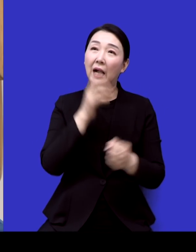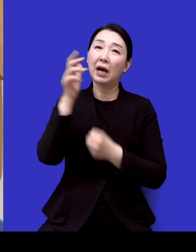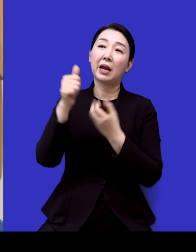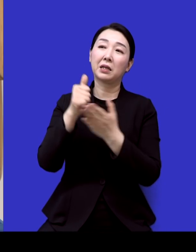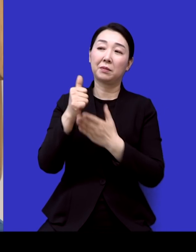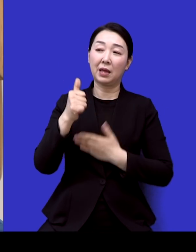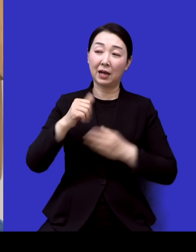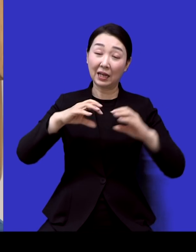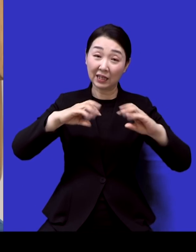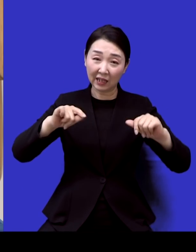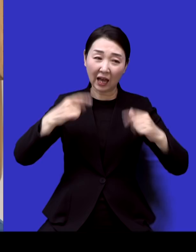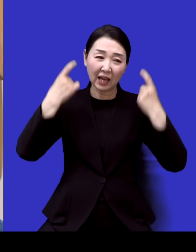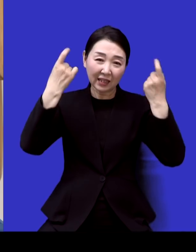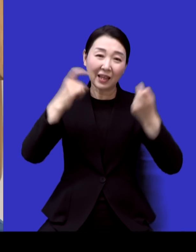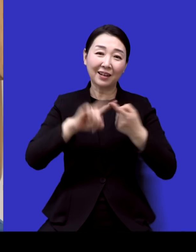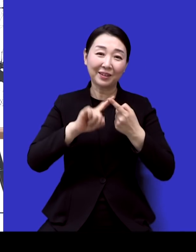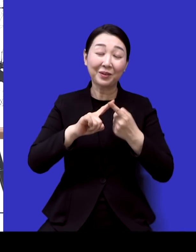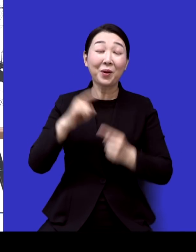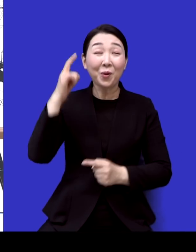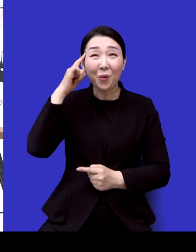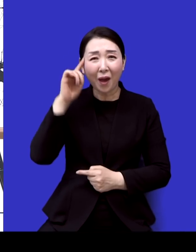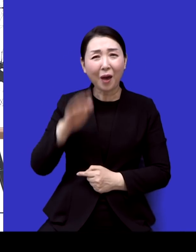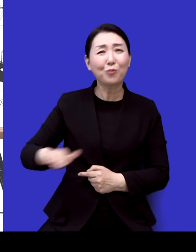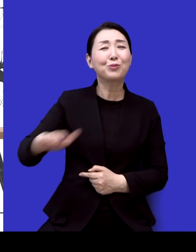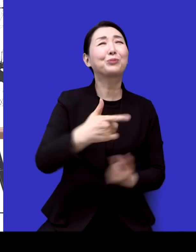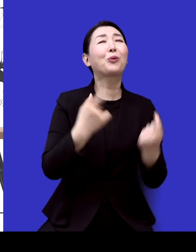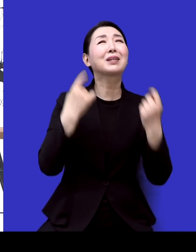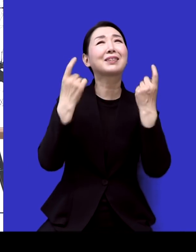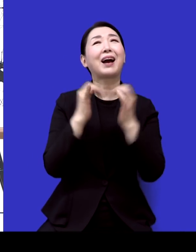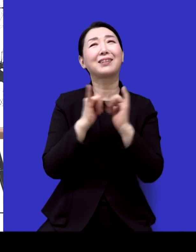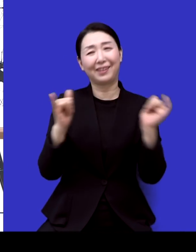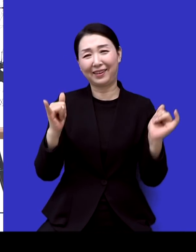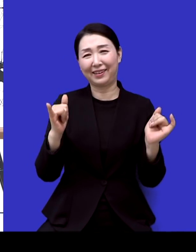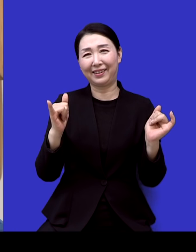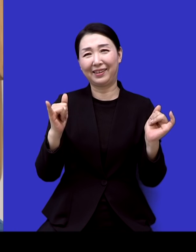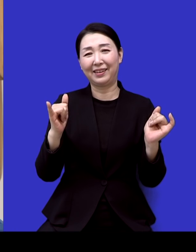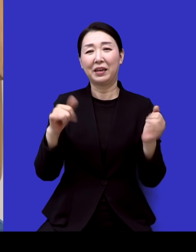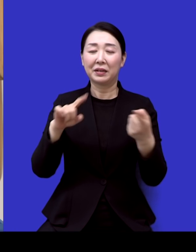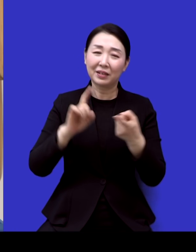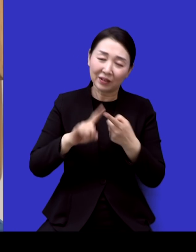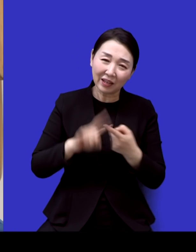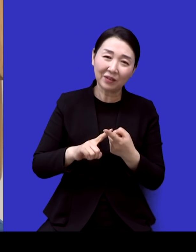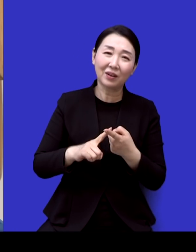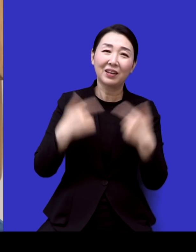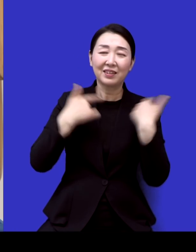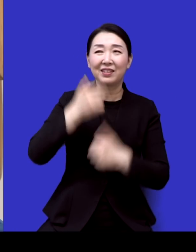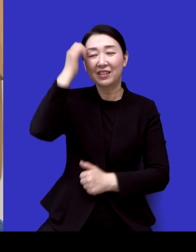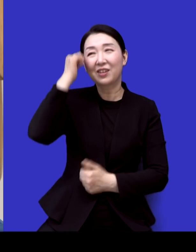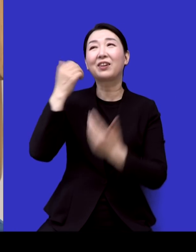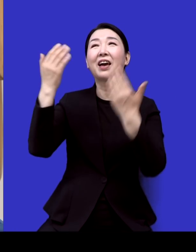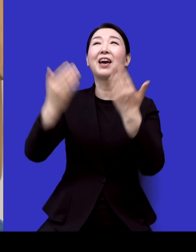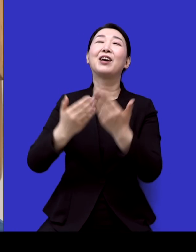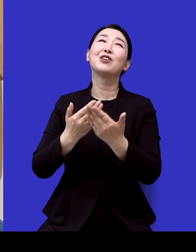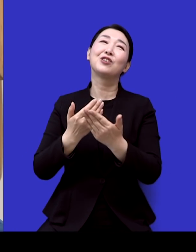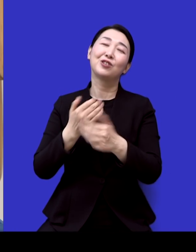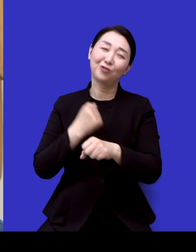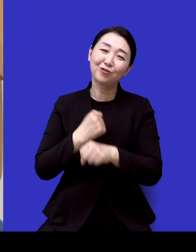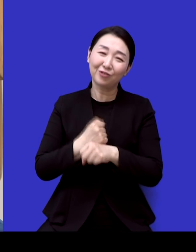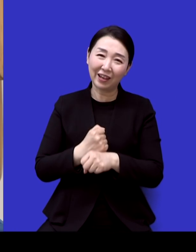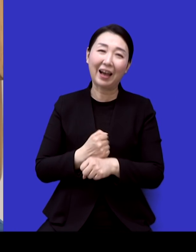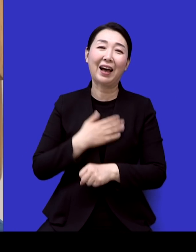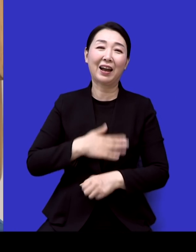내가 이 땅에서 나그네로, 우리 다 나그네잖아요. 그렇죠. 그렇게 사는 것을 또 항상 기억하게 해주시는구나. 네네. 그리고